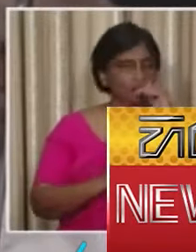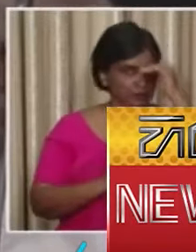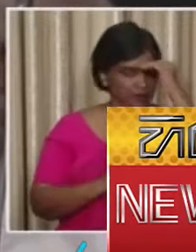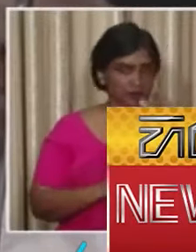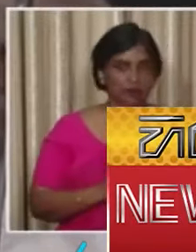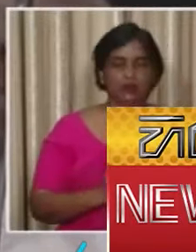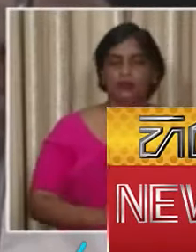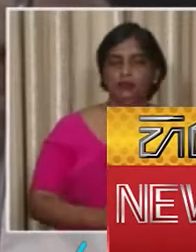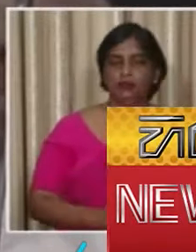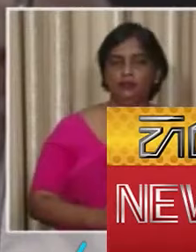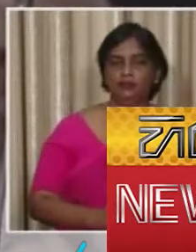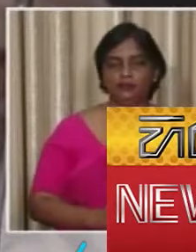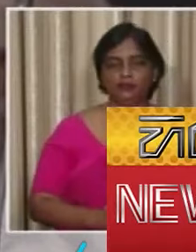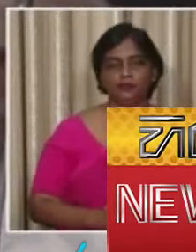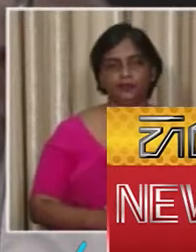කතානායකතුමනි,